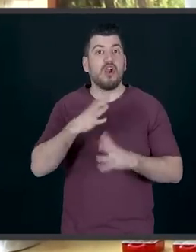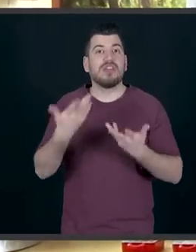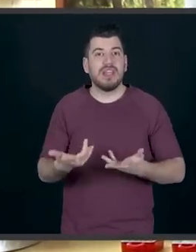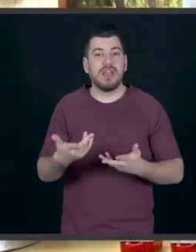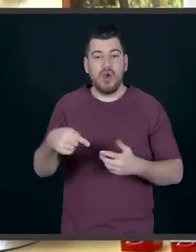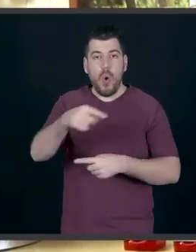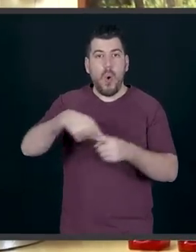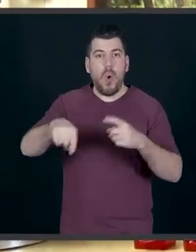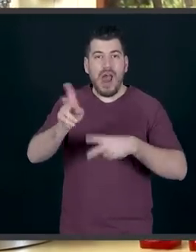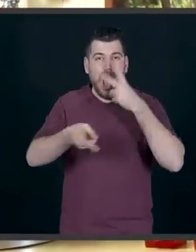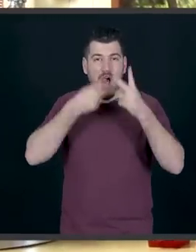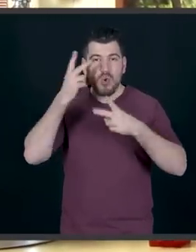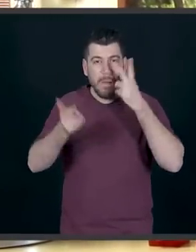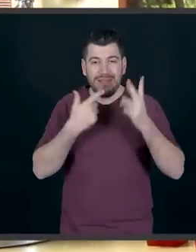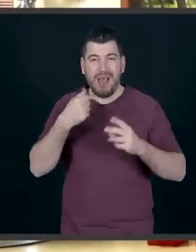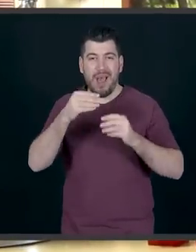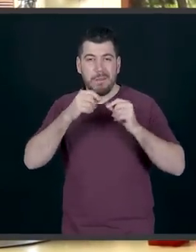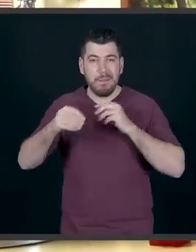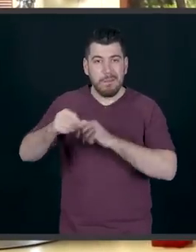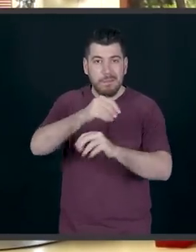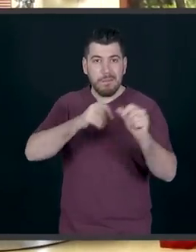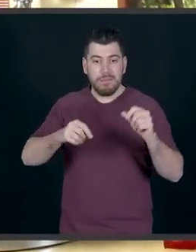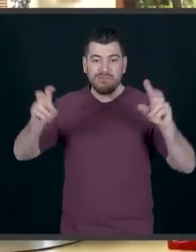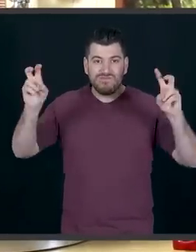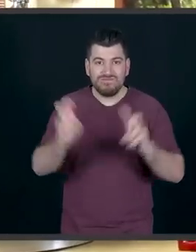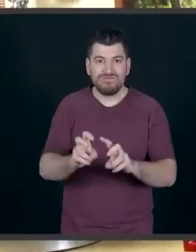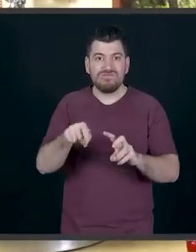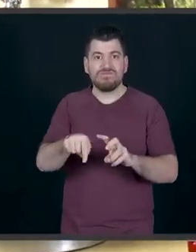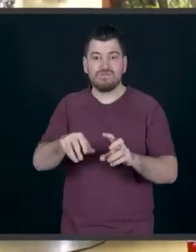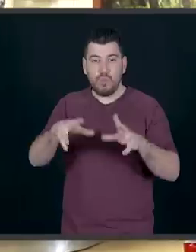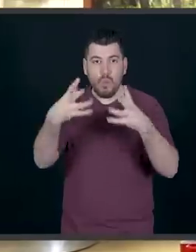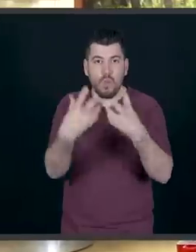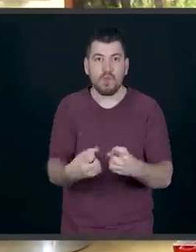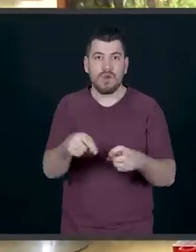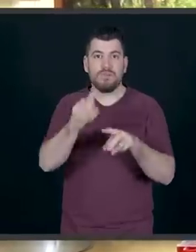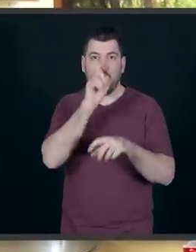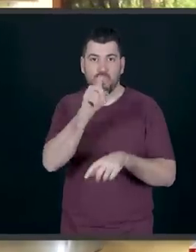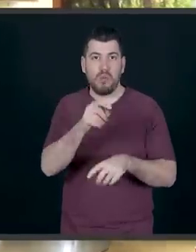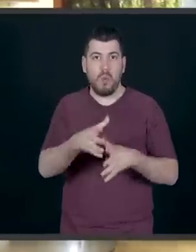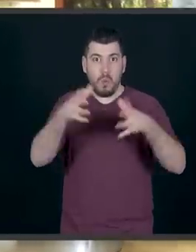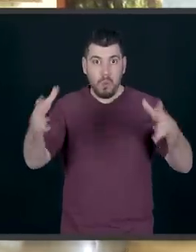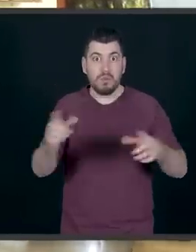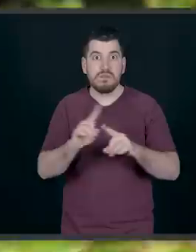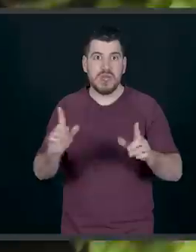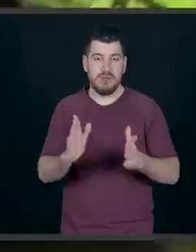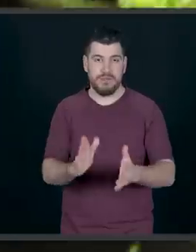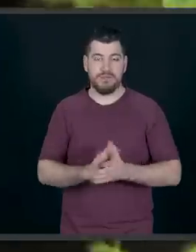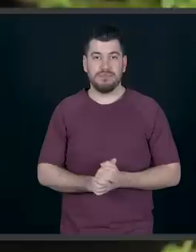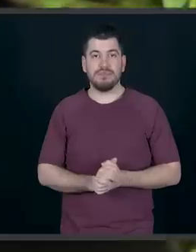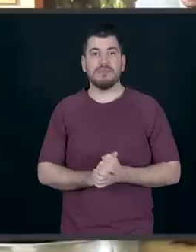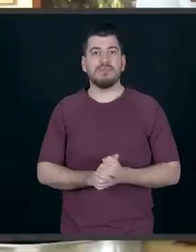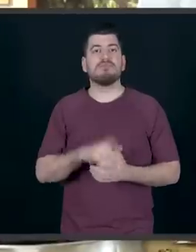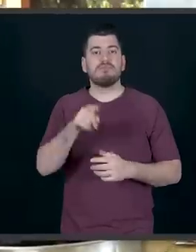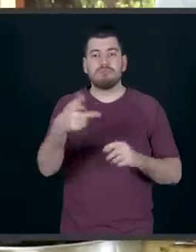να εγκλωβίσω όλα τα αρώματα από κάτω με τα μυρωδικά και να πάνε κατευθείαν πάνω στο κοτόπουλο. Άρα, θα κόψω μπόλικα